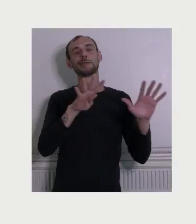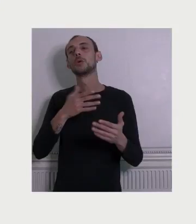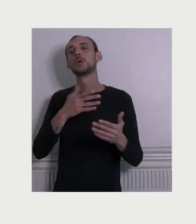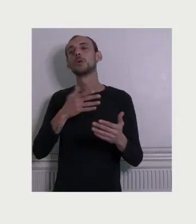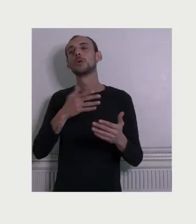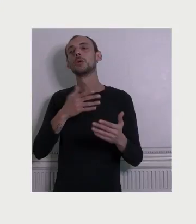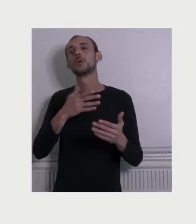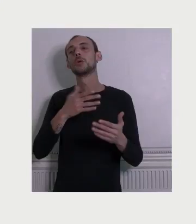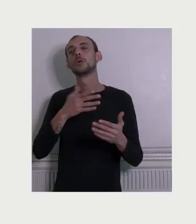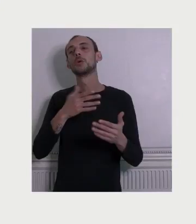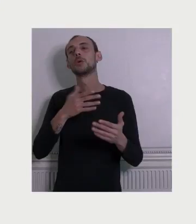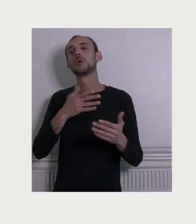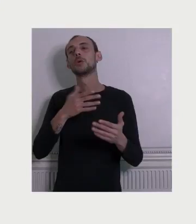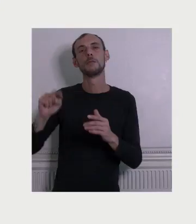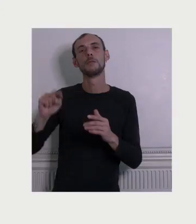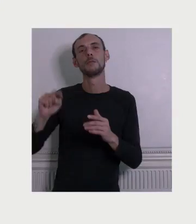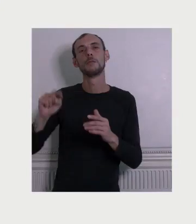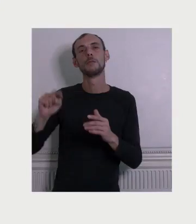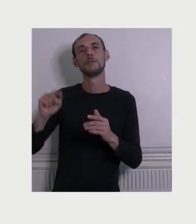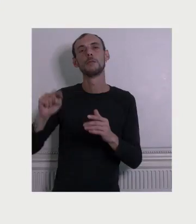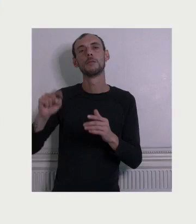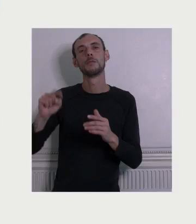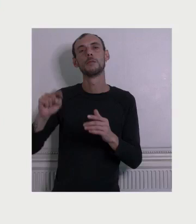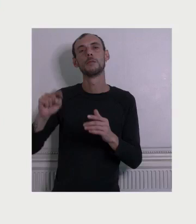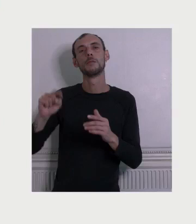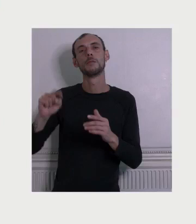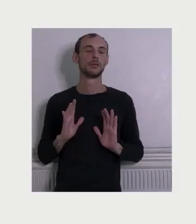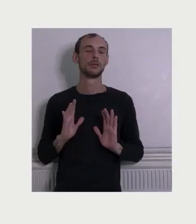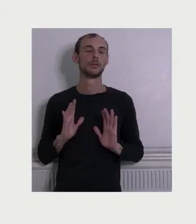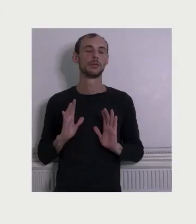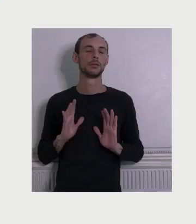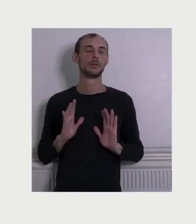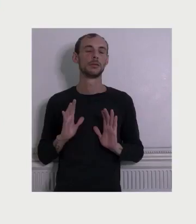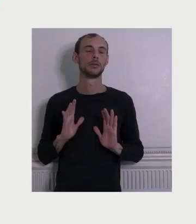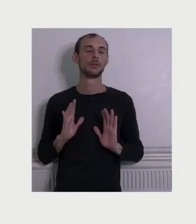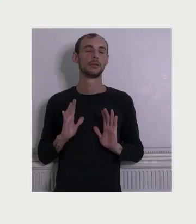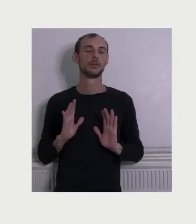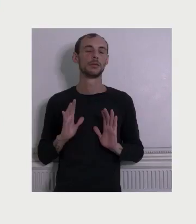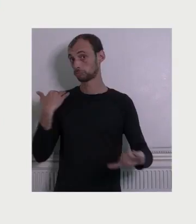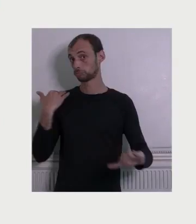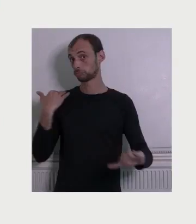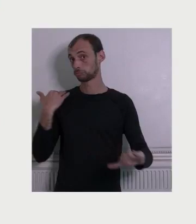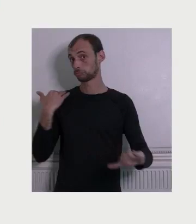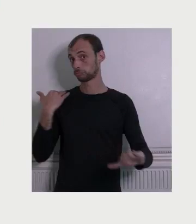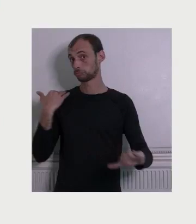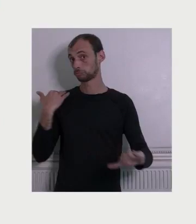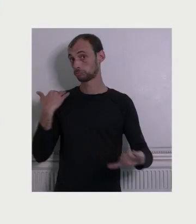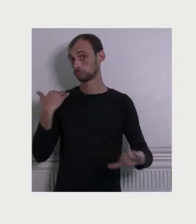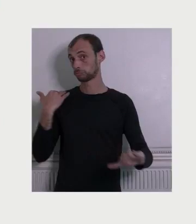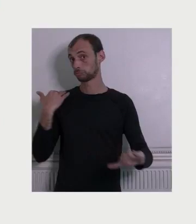D'abord, de vous rappeler à l'ensemble des personnes, puisqu'il y a le conseil municipal, mais il y a aussi le public, ce qui a déjà été fait, vous allez le voir derrière